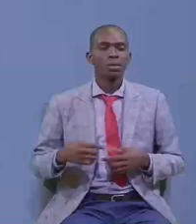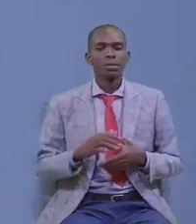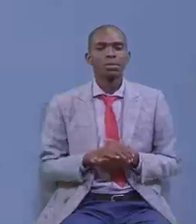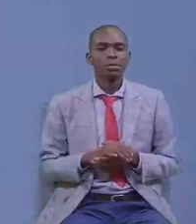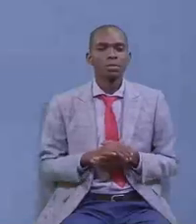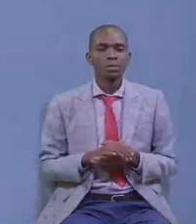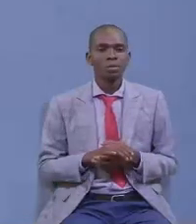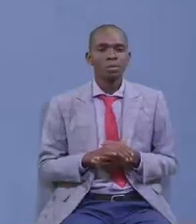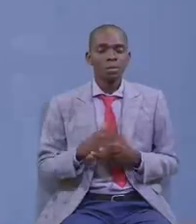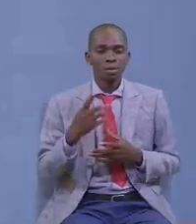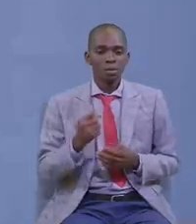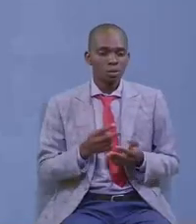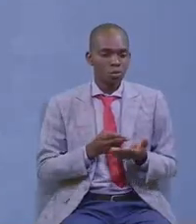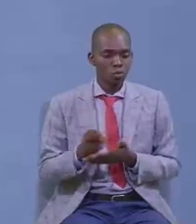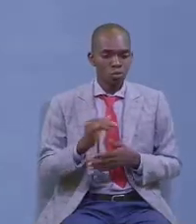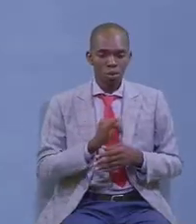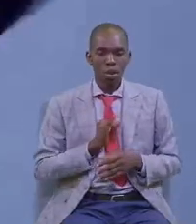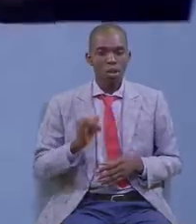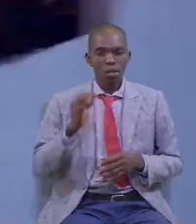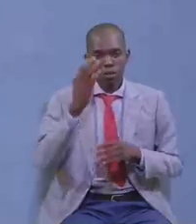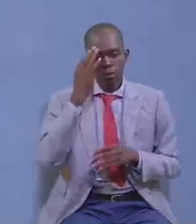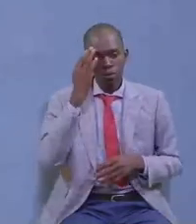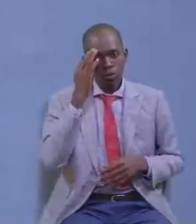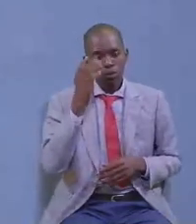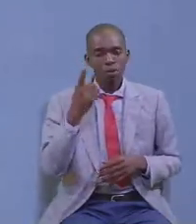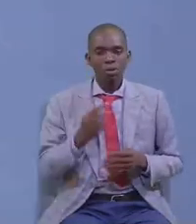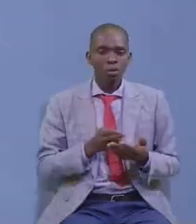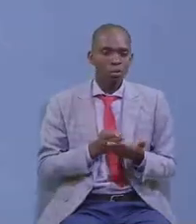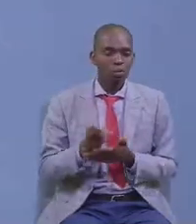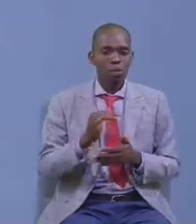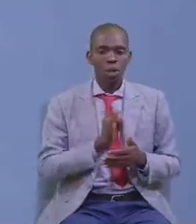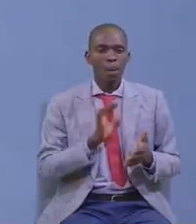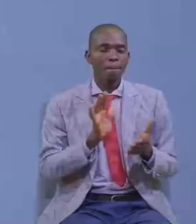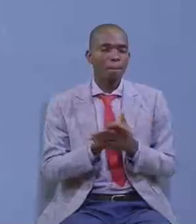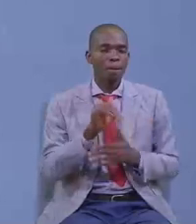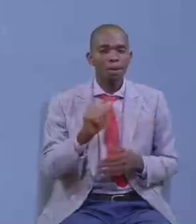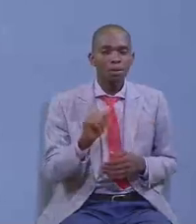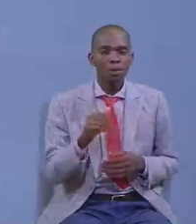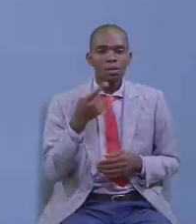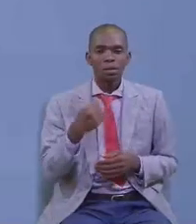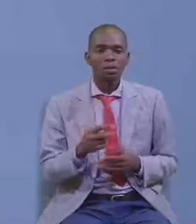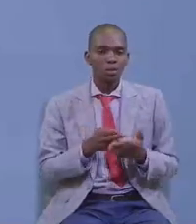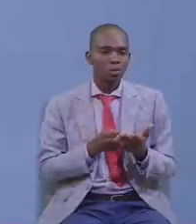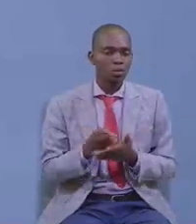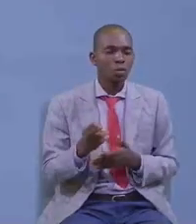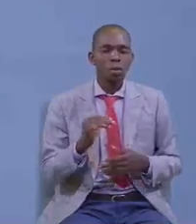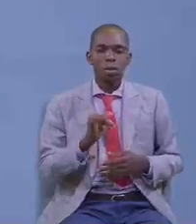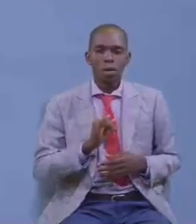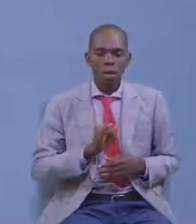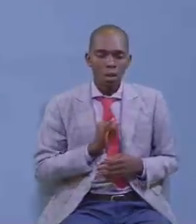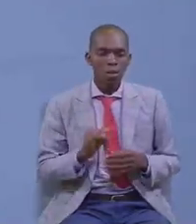La vérité que je reçois. La vérité que je crois. La vérité que je crois.